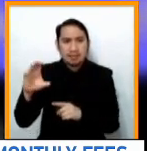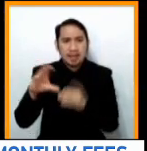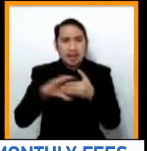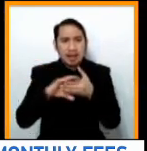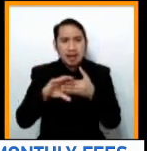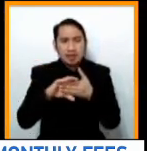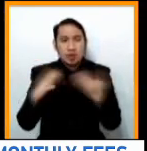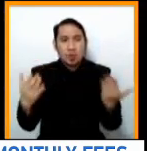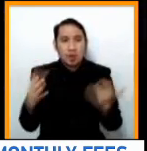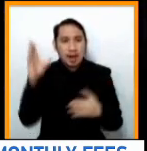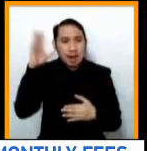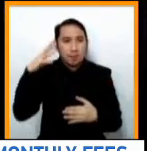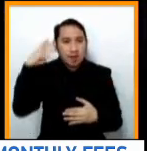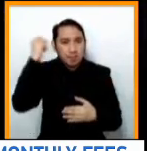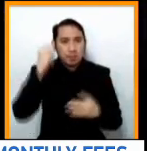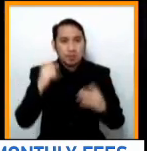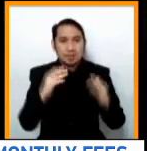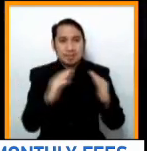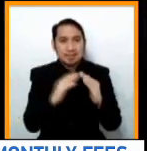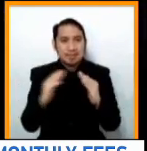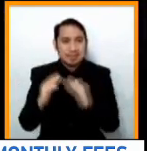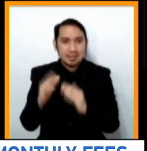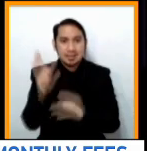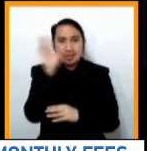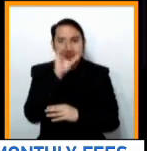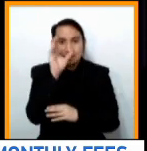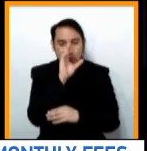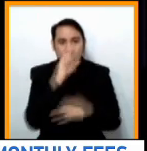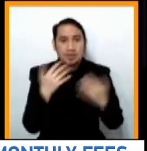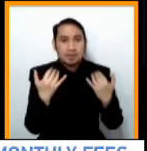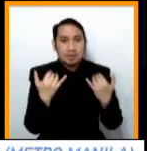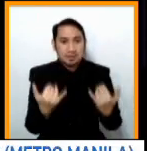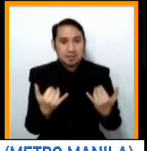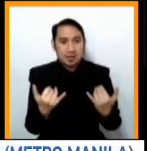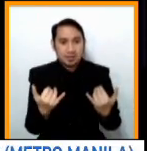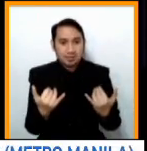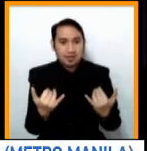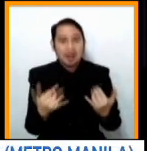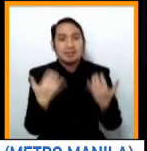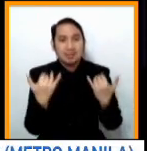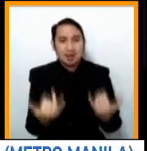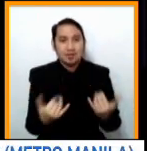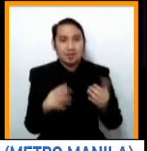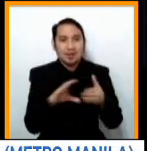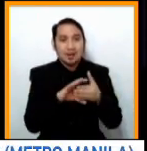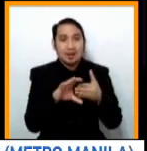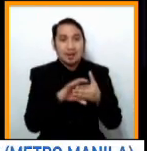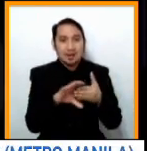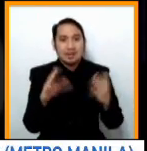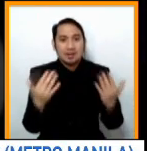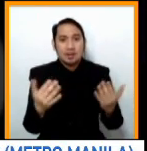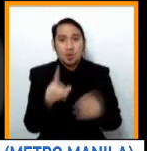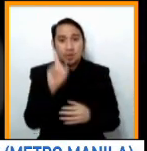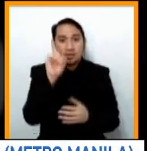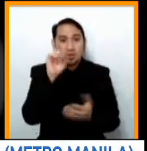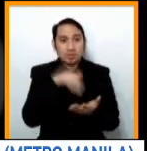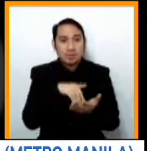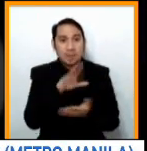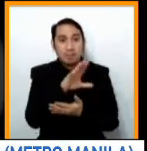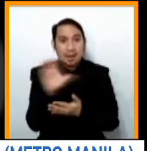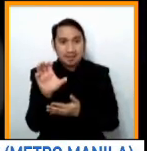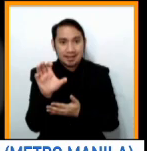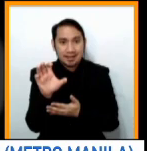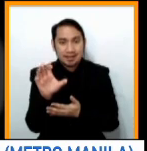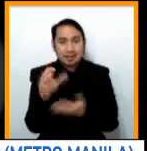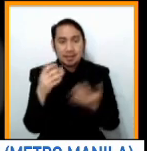Cebu. Sa nasabing chat, nag-offer ang sender ng vaccination card sa halagang 1,500 pesos. Pinaghahanap na